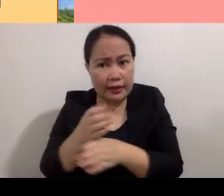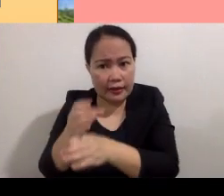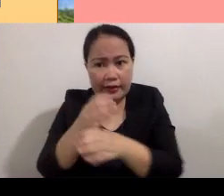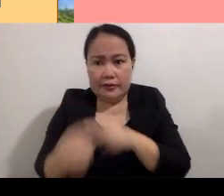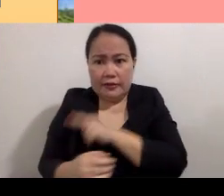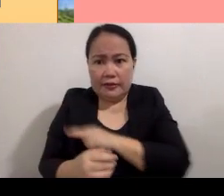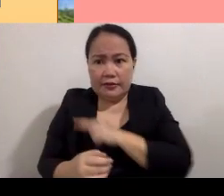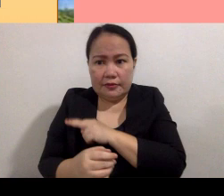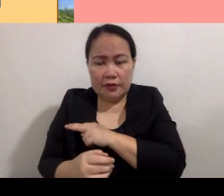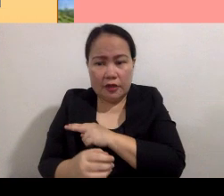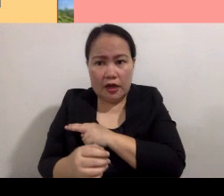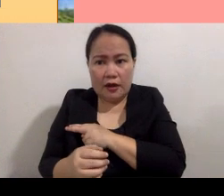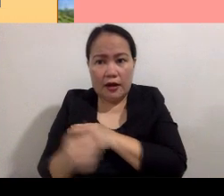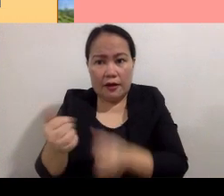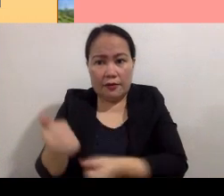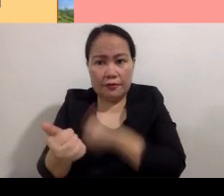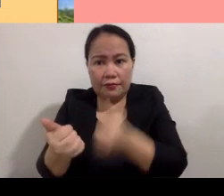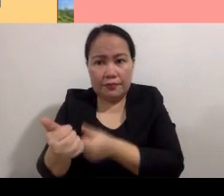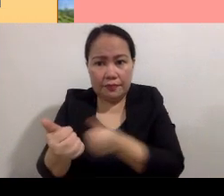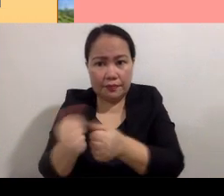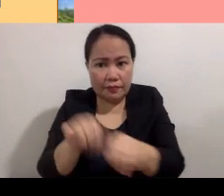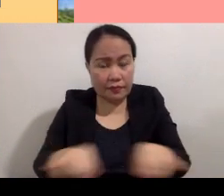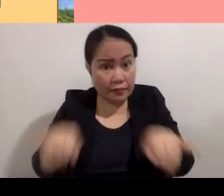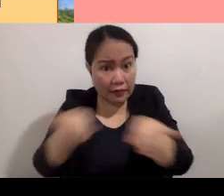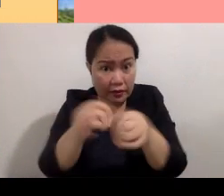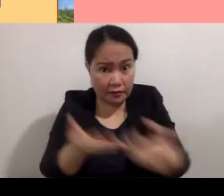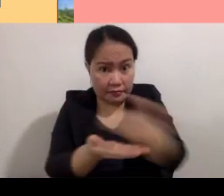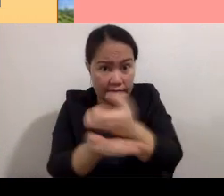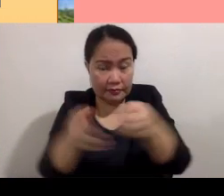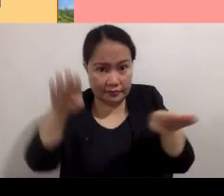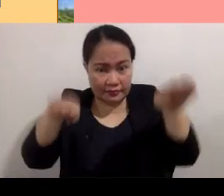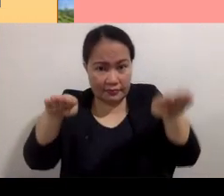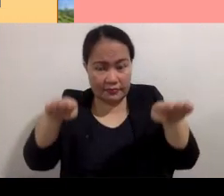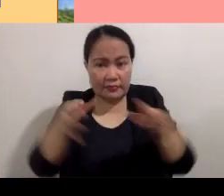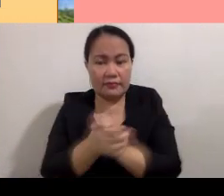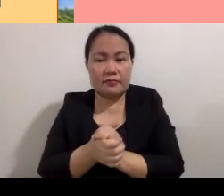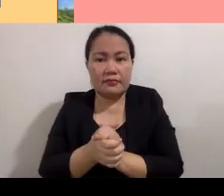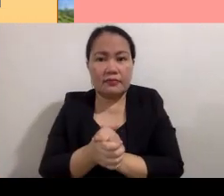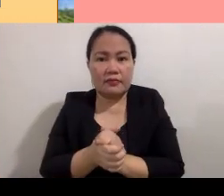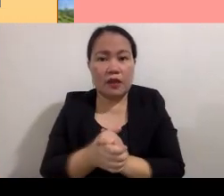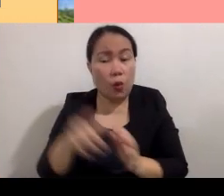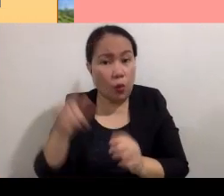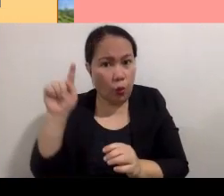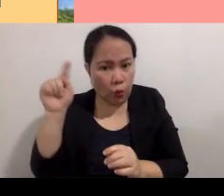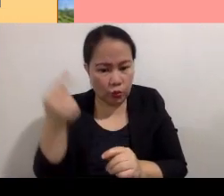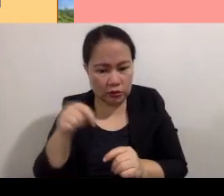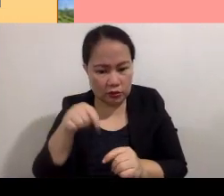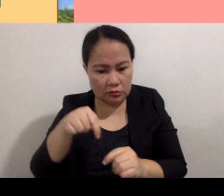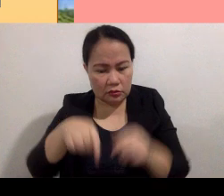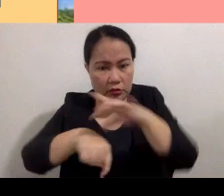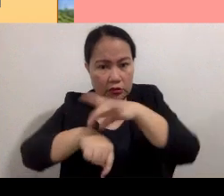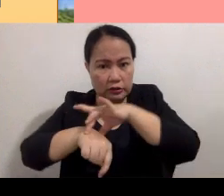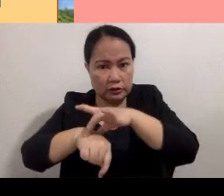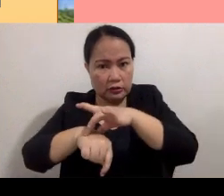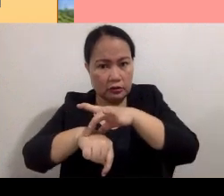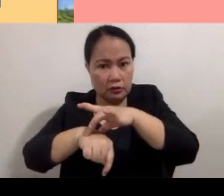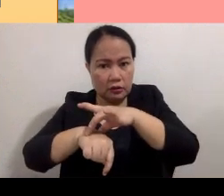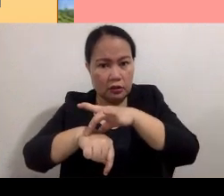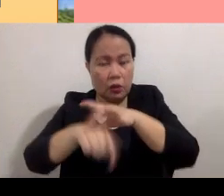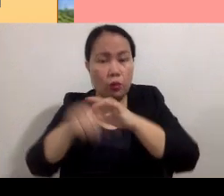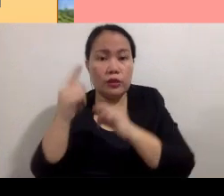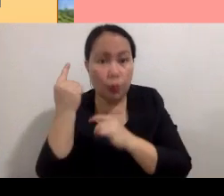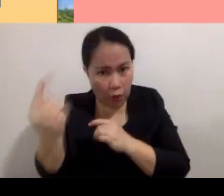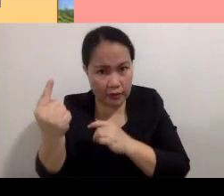timbang ekolohiko, dahil wala nang iba tayong lugar na mapupuntahan kundi dito lang. Kundi dito lamang,